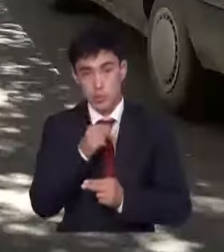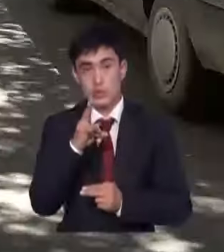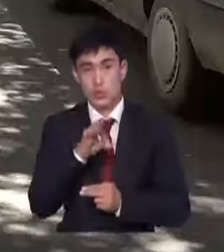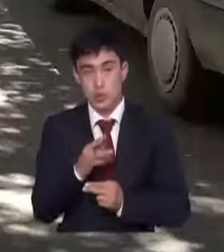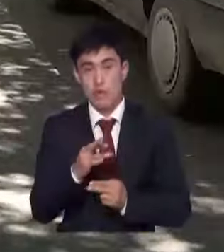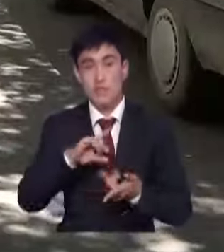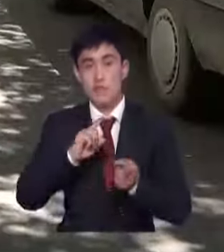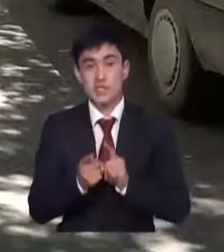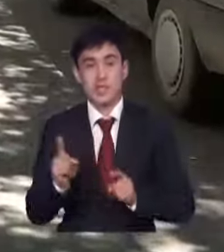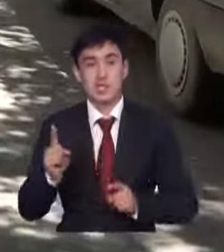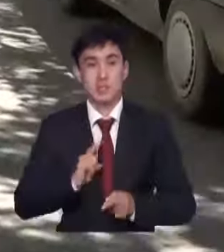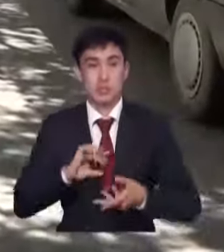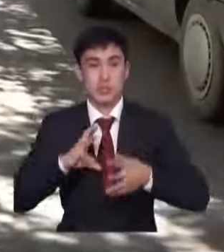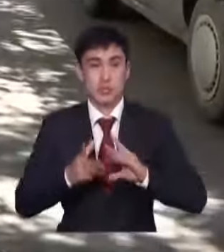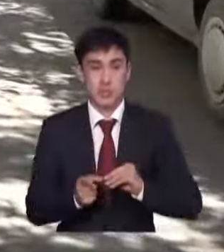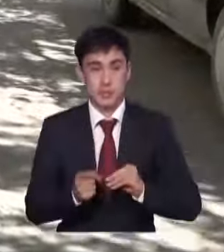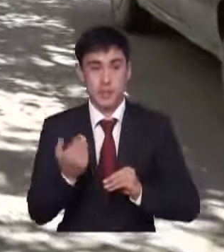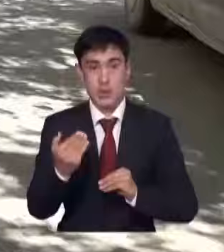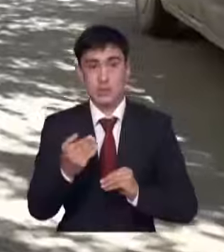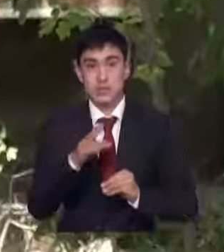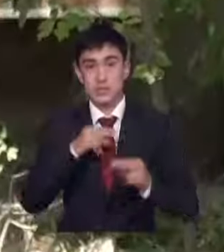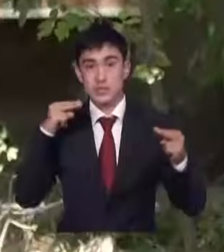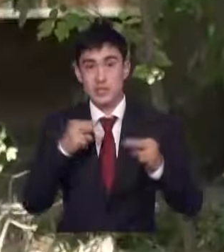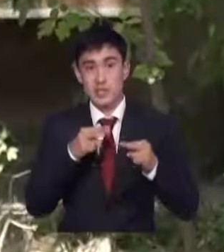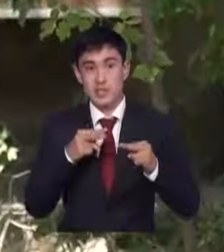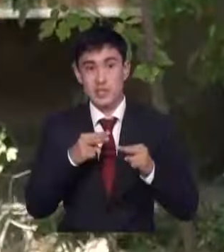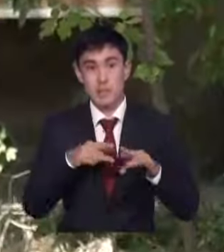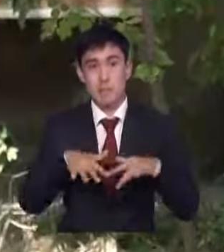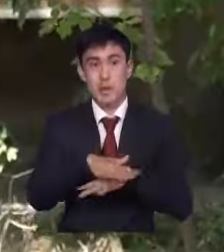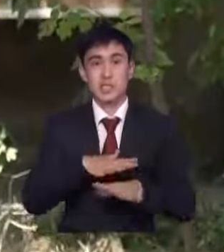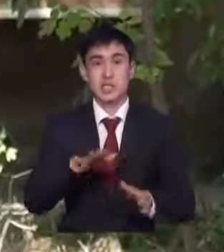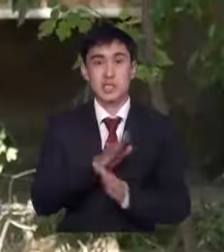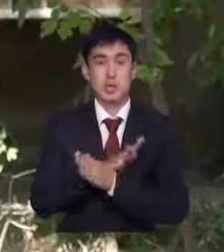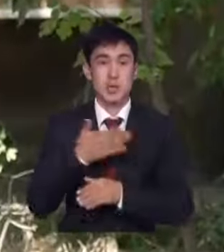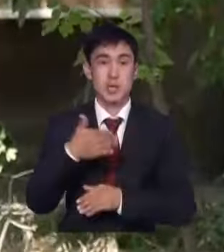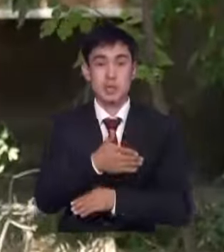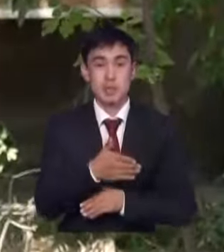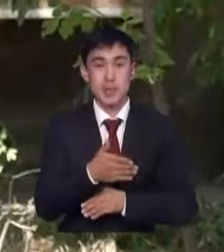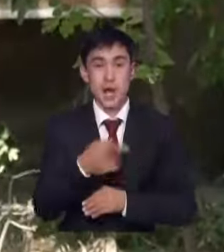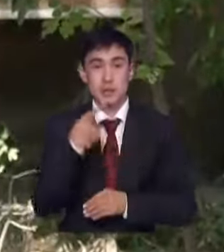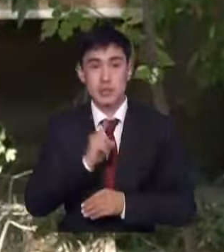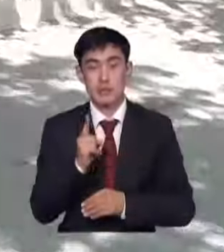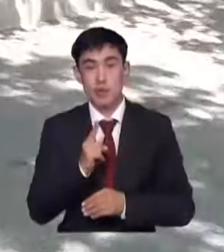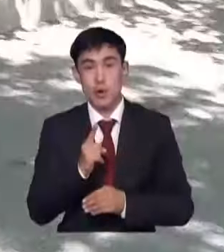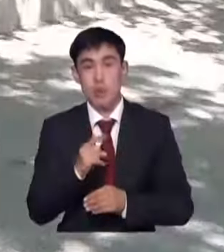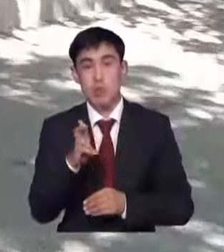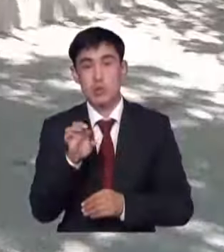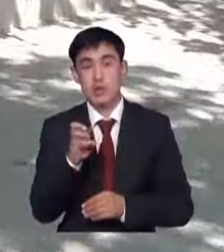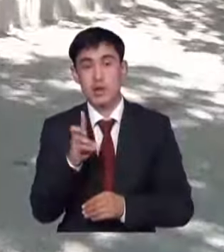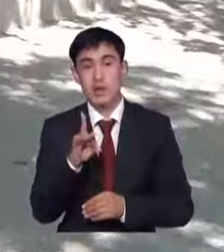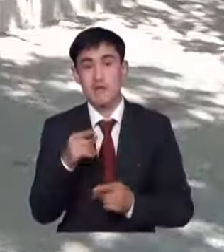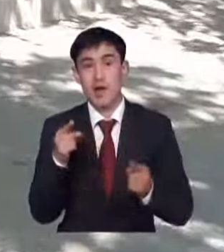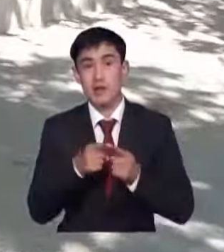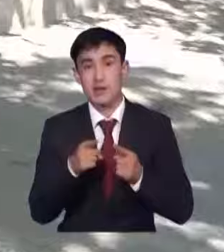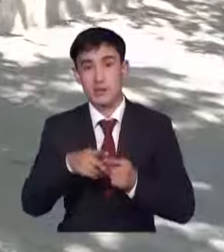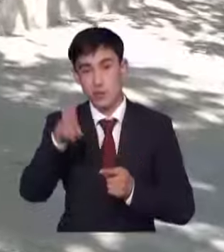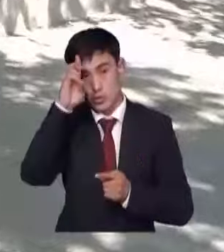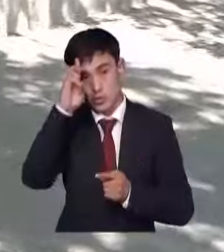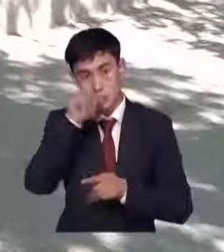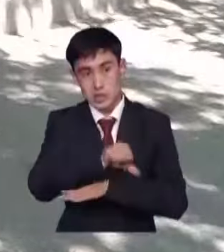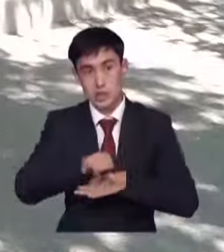Однако вместо ожидаемого результата он стал свидетелем массовой гибели рыбы. Стоит отметить, что Болатхан Калиев арендовал у